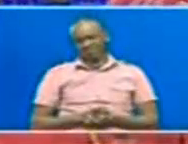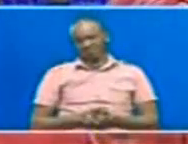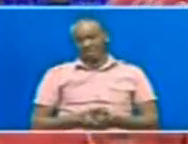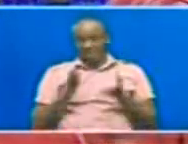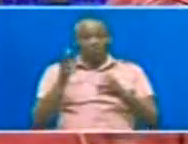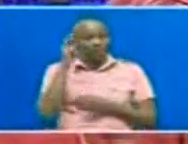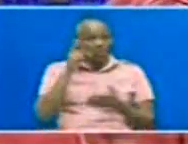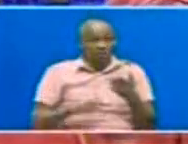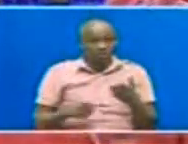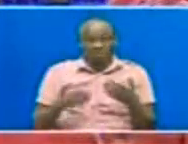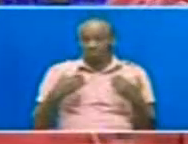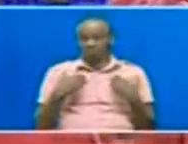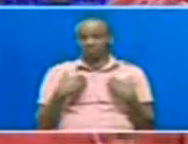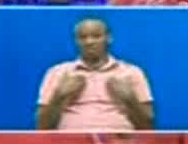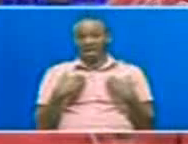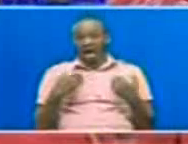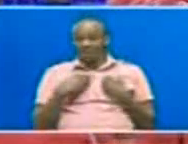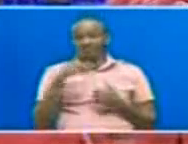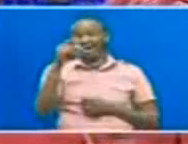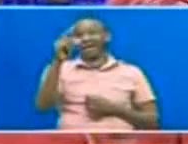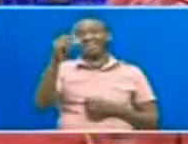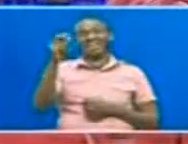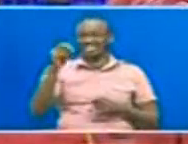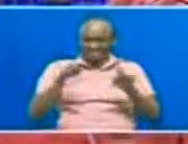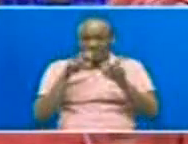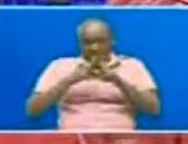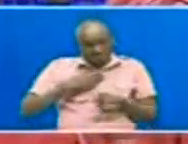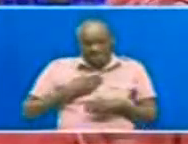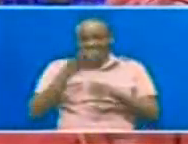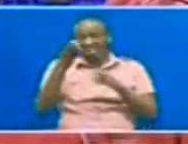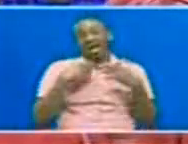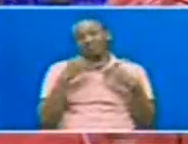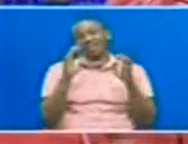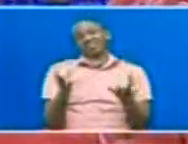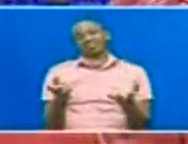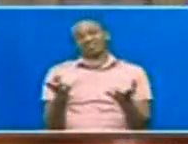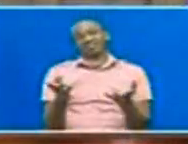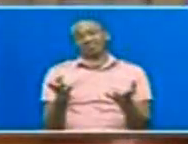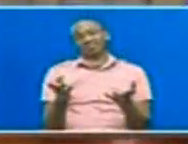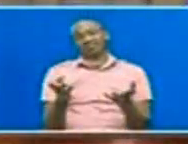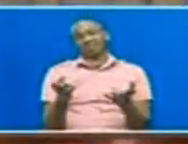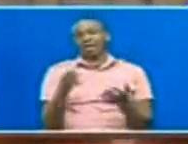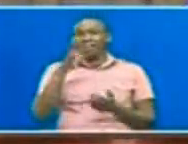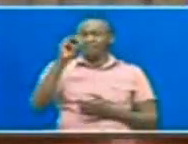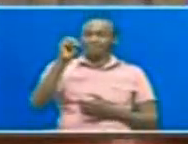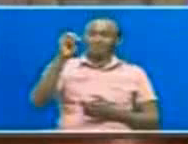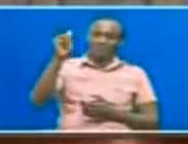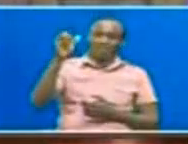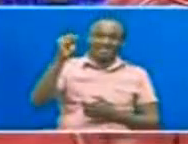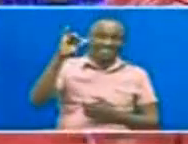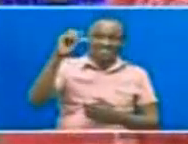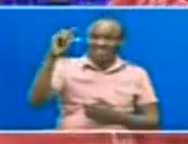Saizi unasikia wanasema, we haven't got Kadenge. Kadenge mwingine, hatujapata Abasi, hatujapata Masiga,